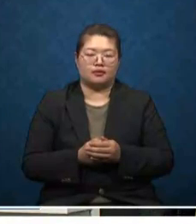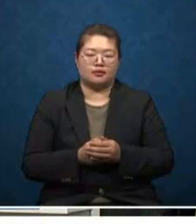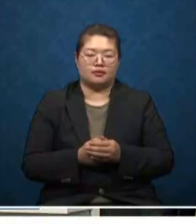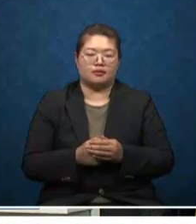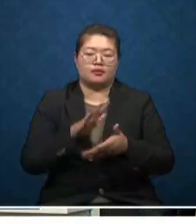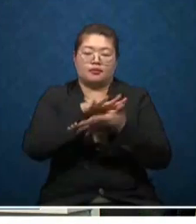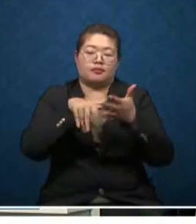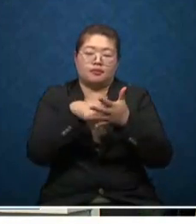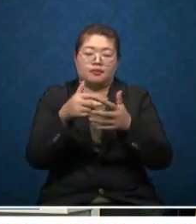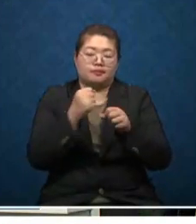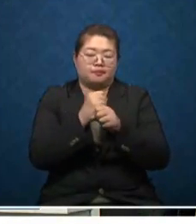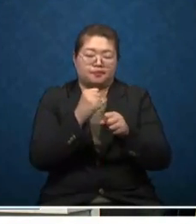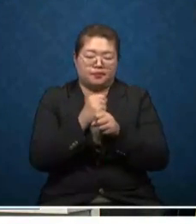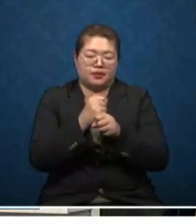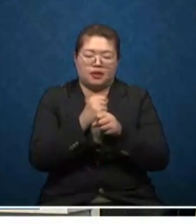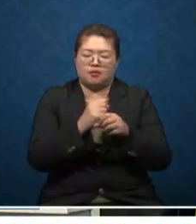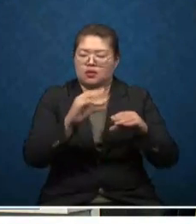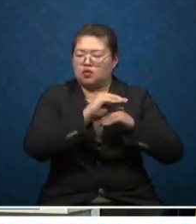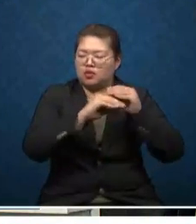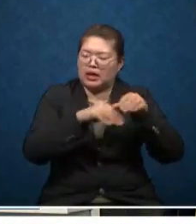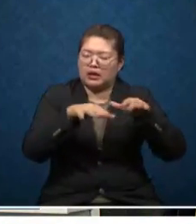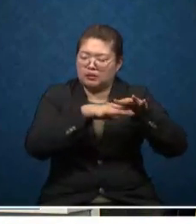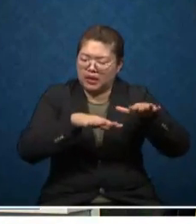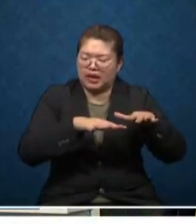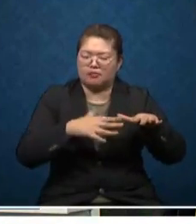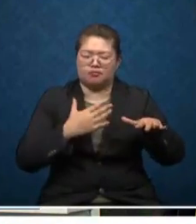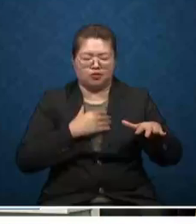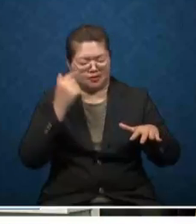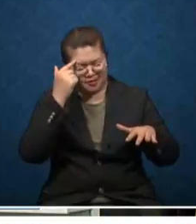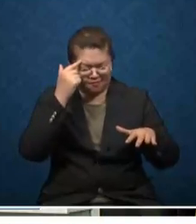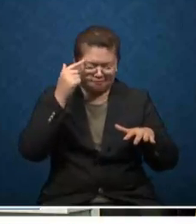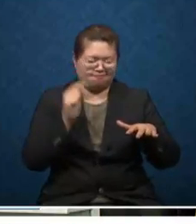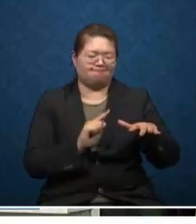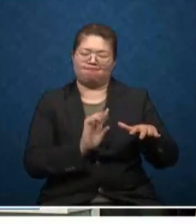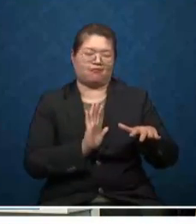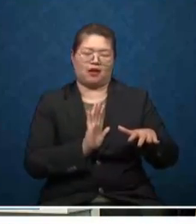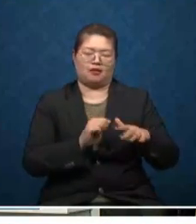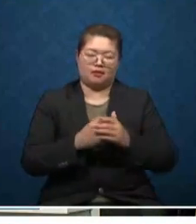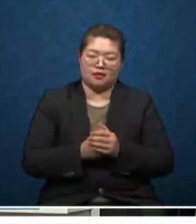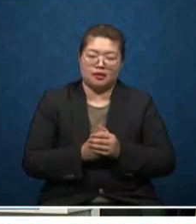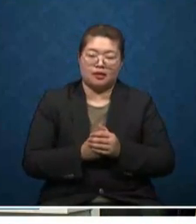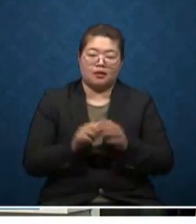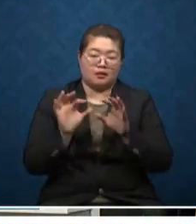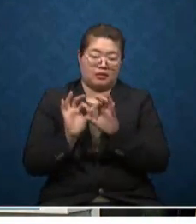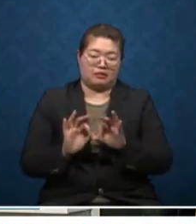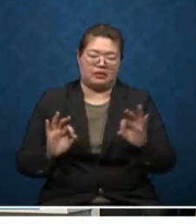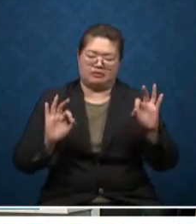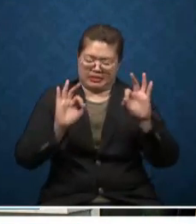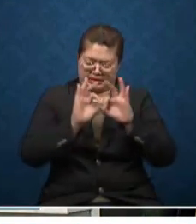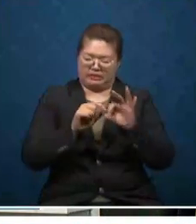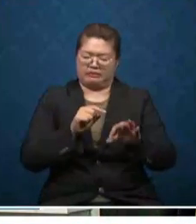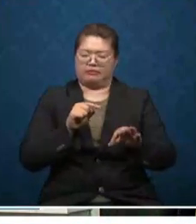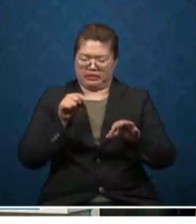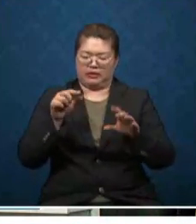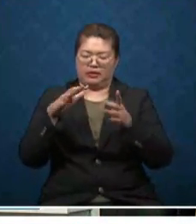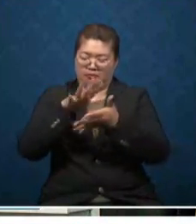ติจัดทำปกติผมว่ามันน่าจะไม่เพียงพอไม่มีน้ำหนักแล้วก็จะทำให้ความสำคัญของมันหายไปจึง